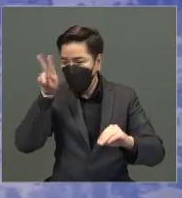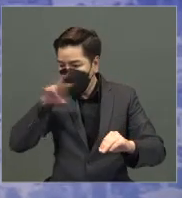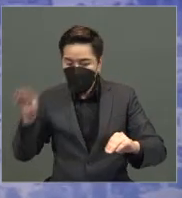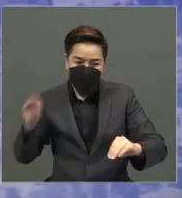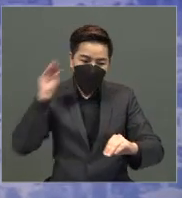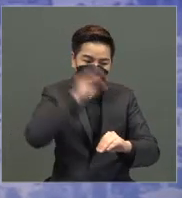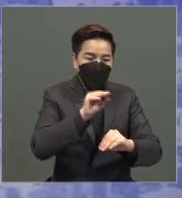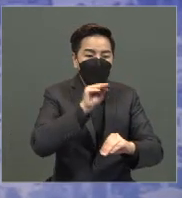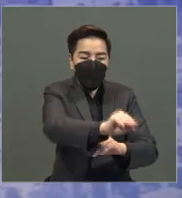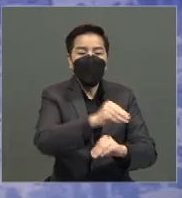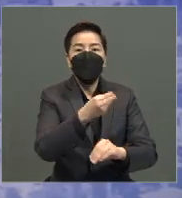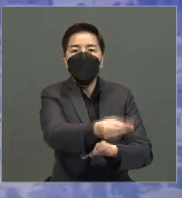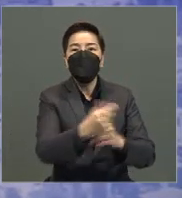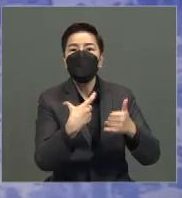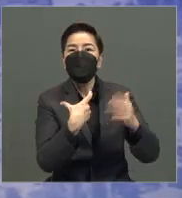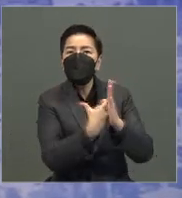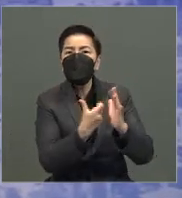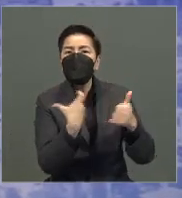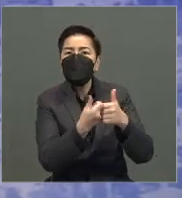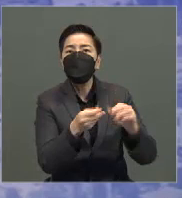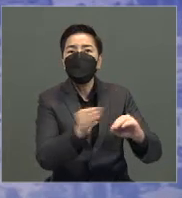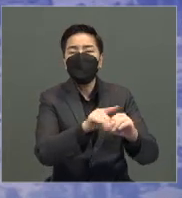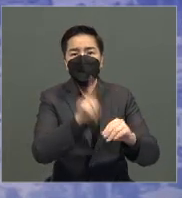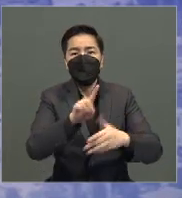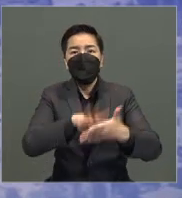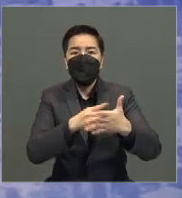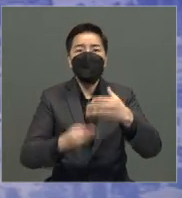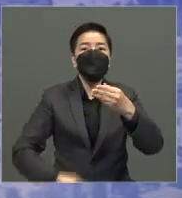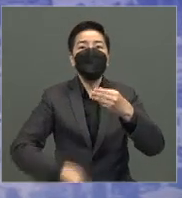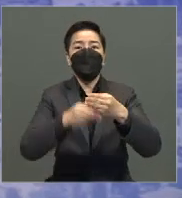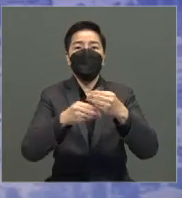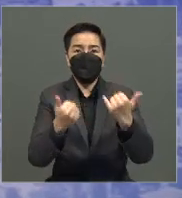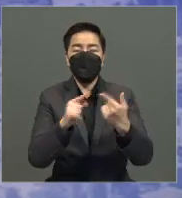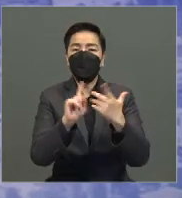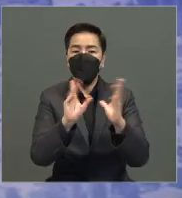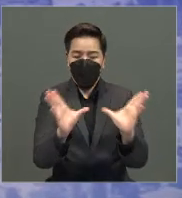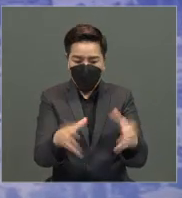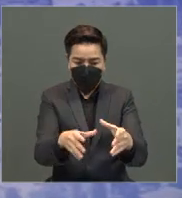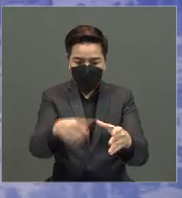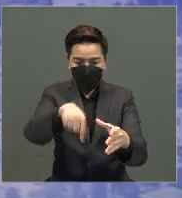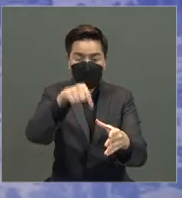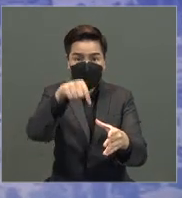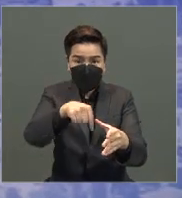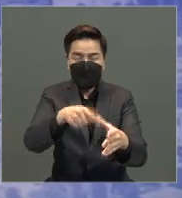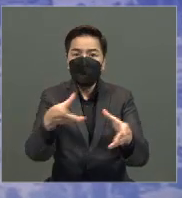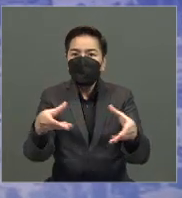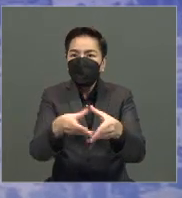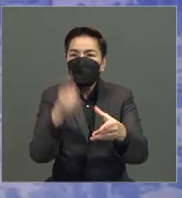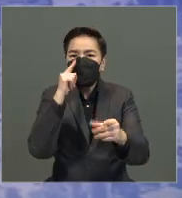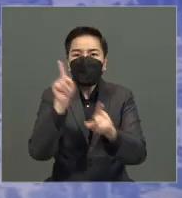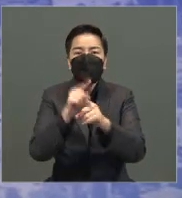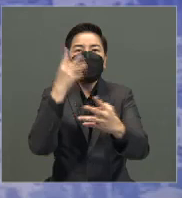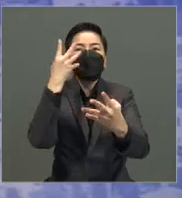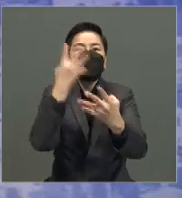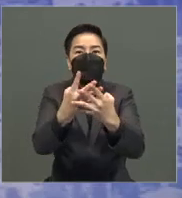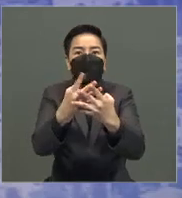คซีนเพื่อไปควบคุมสถานการณ์การระบาดในจังหวัดนั้นๆอันนี้จะเป็นแผนเพิ่มเติมเข้าไปรวมทั้งบางกลุ่มเป้าหมายที่มีการระบาดอย่างเช่นที่เรือนจำ